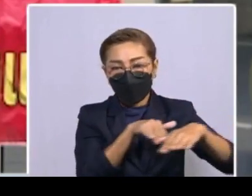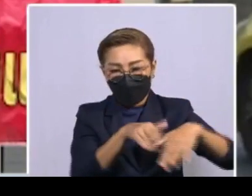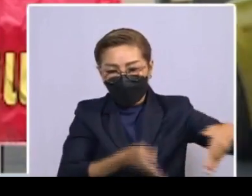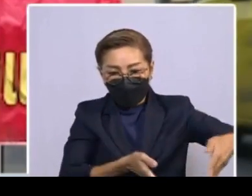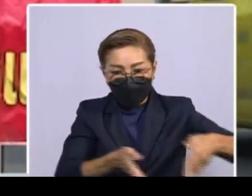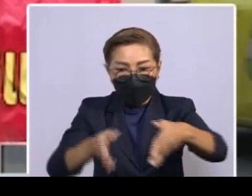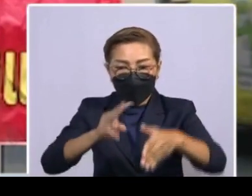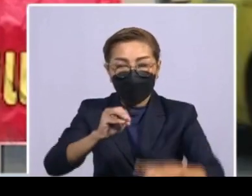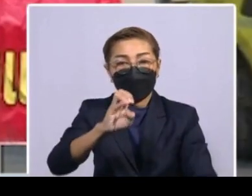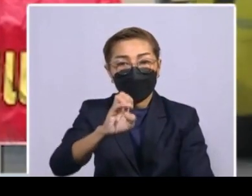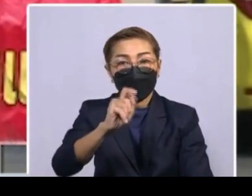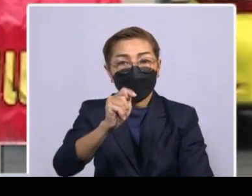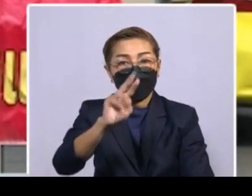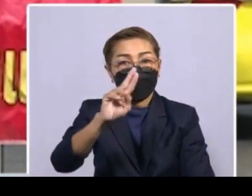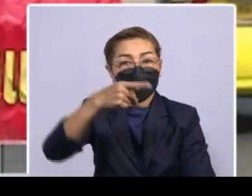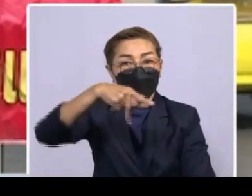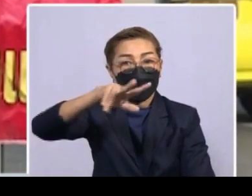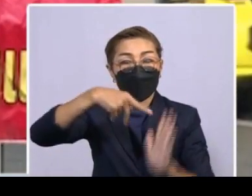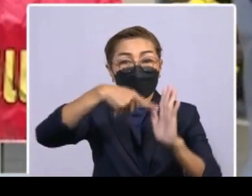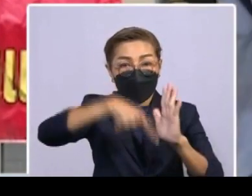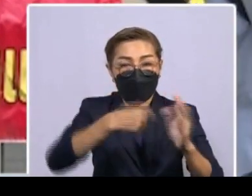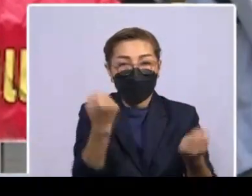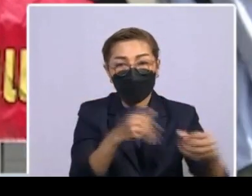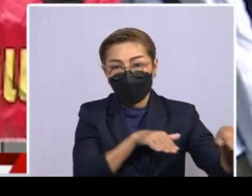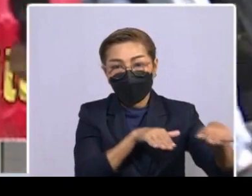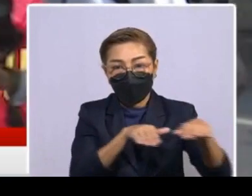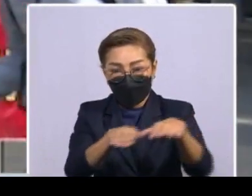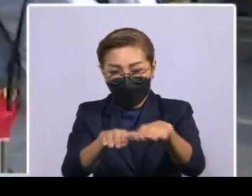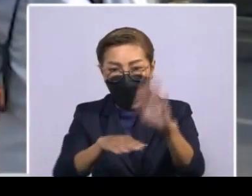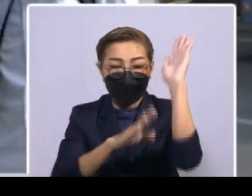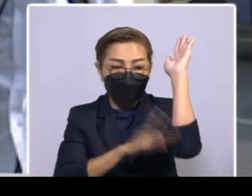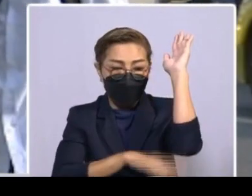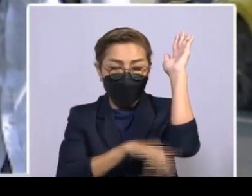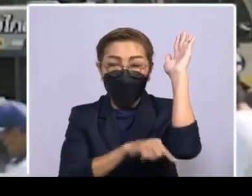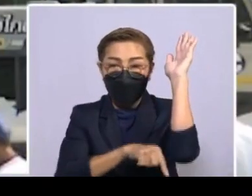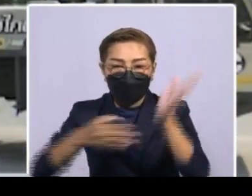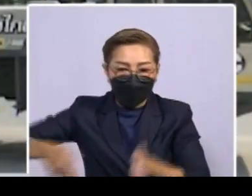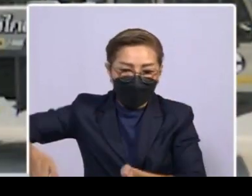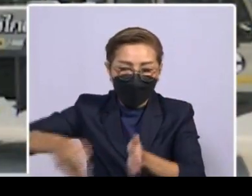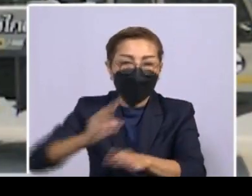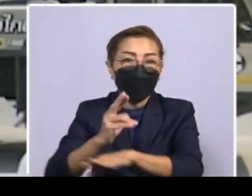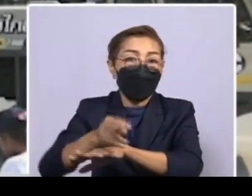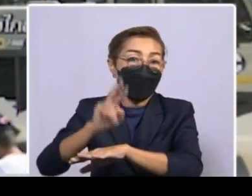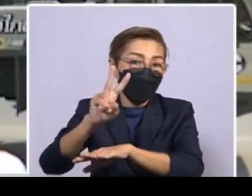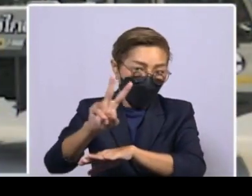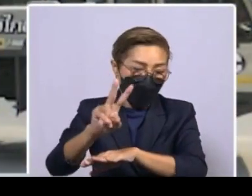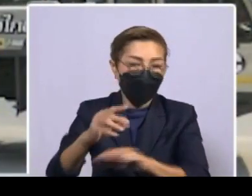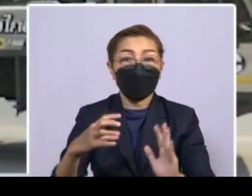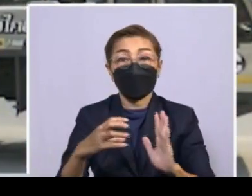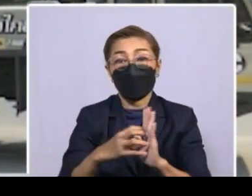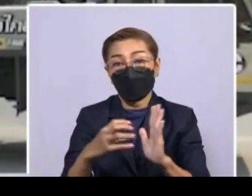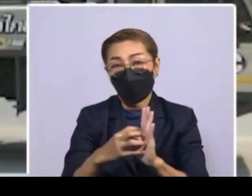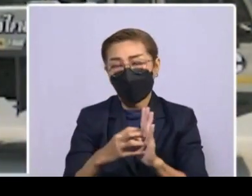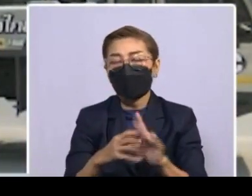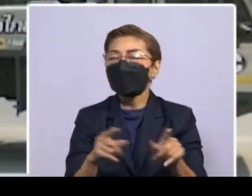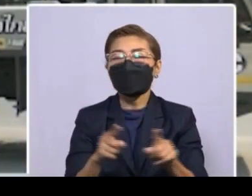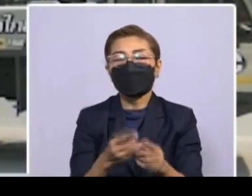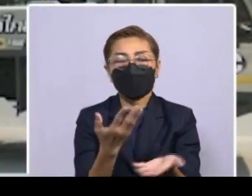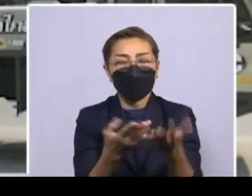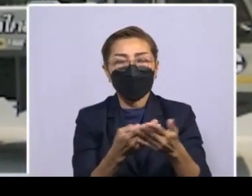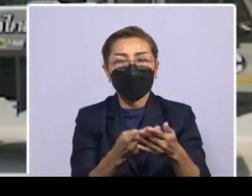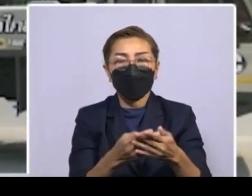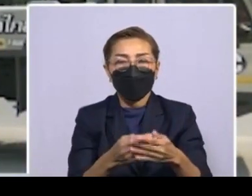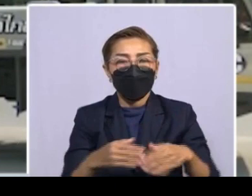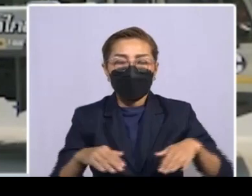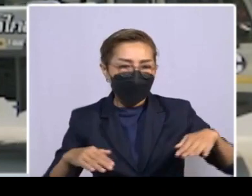ถ้าเกิดมาจากฝั่งภาคใต้ภาคตะวันตกนะจะเคลื่อนมาทางถนนพระราม 2ส่วนภาคกลางก็ทยอยเดินทางมา